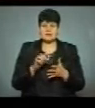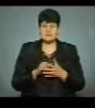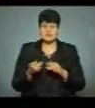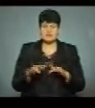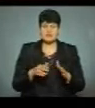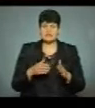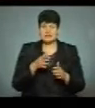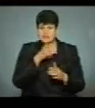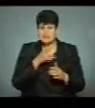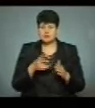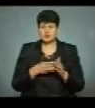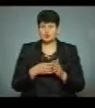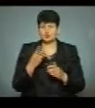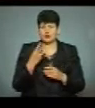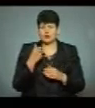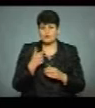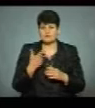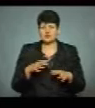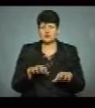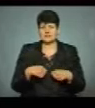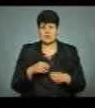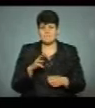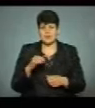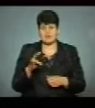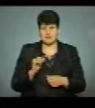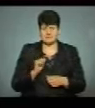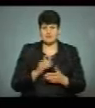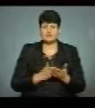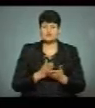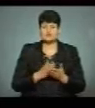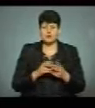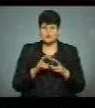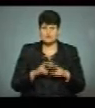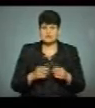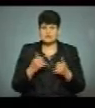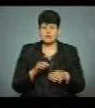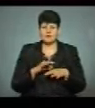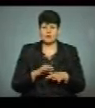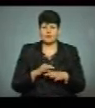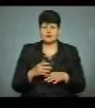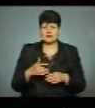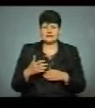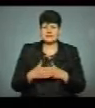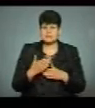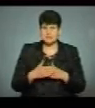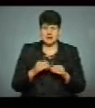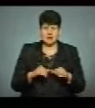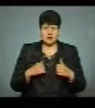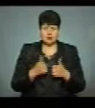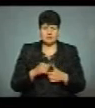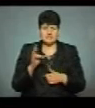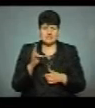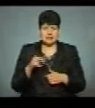строк до 3 років з конфіскацією майна. Службове розслідування зараз проводить дисциплінарна комісія